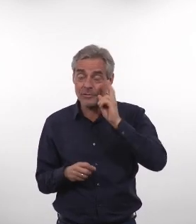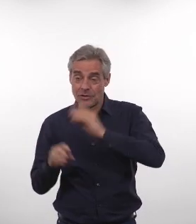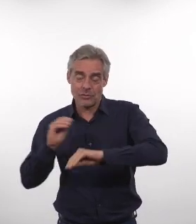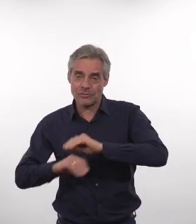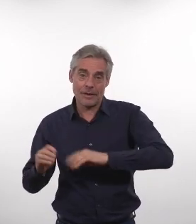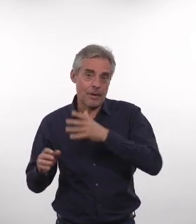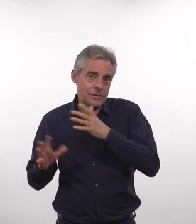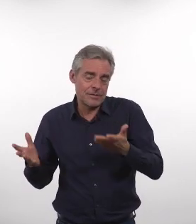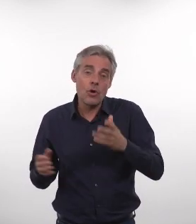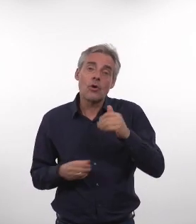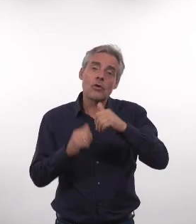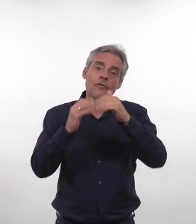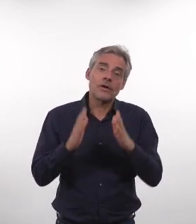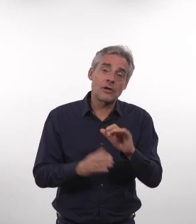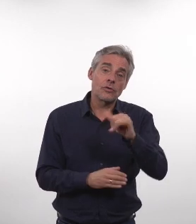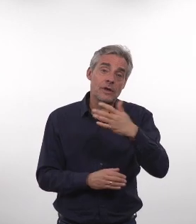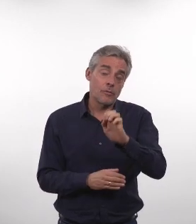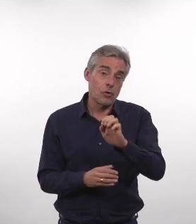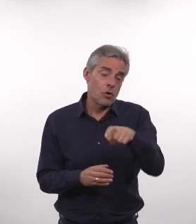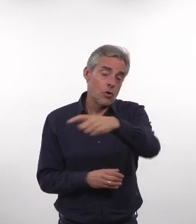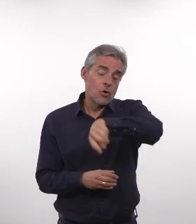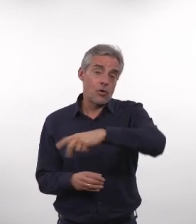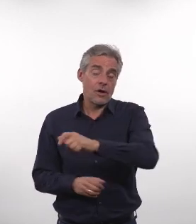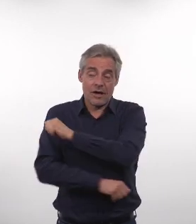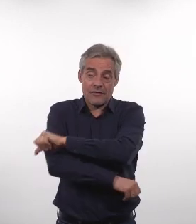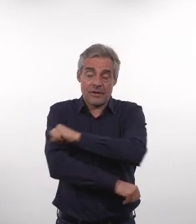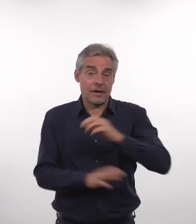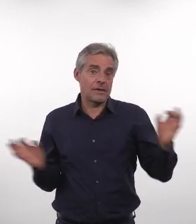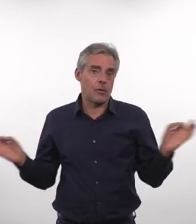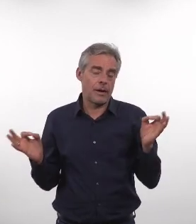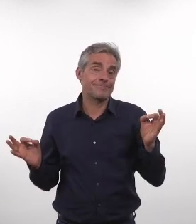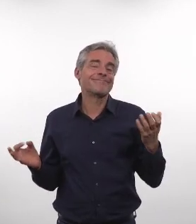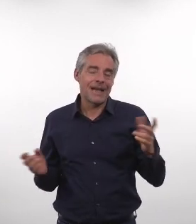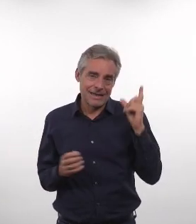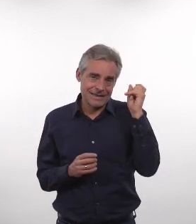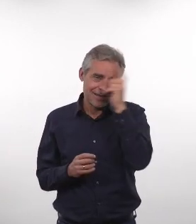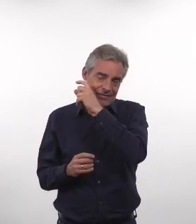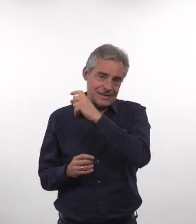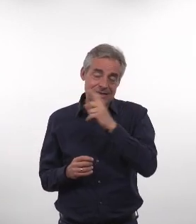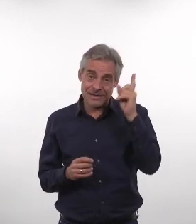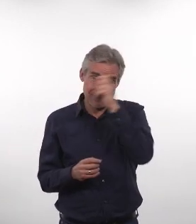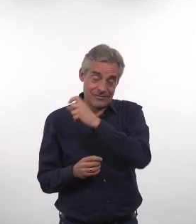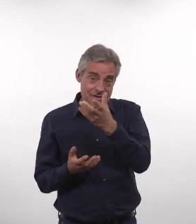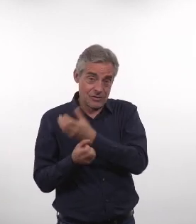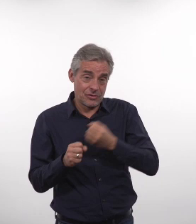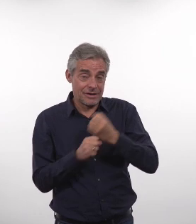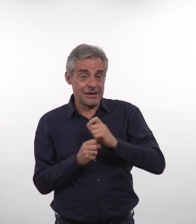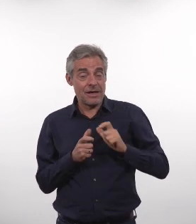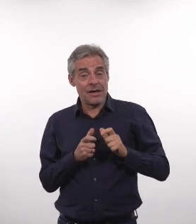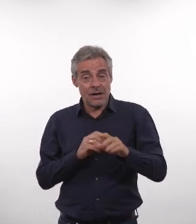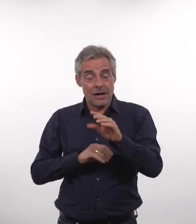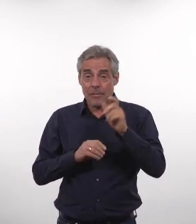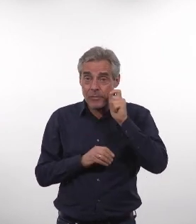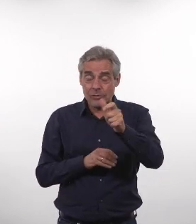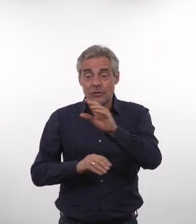des structures, des foyers ou des IME qui n'ont plus ou pas d'infirmières. Et c'est toujours difficile de mettre en place à ce moment-là un